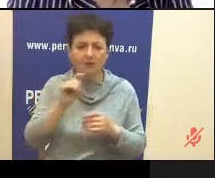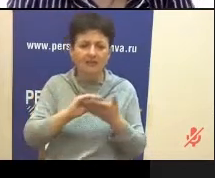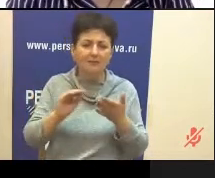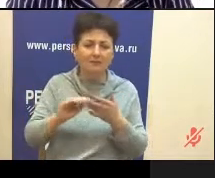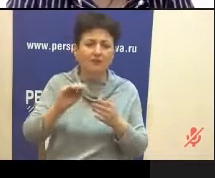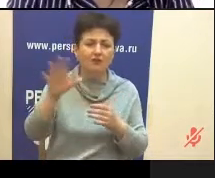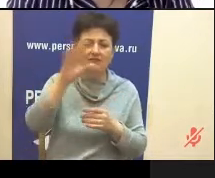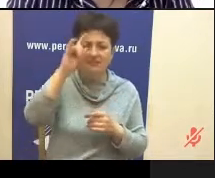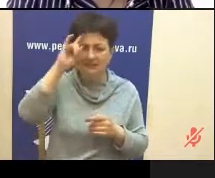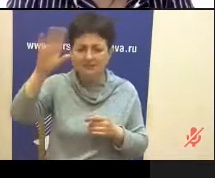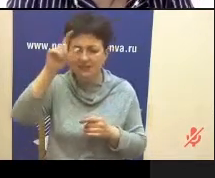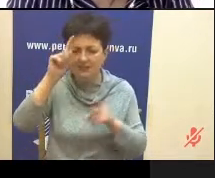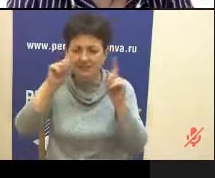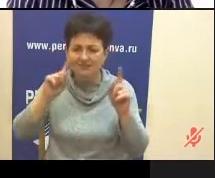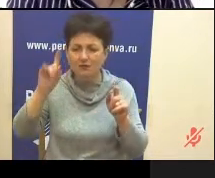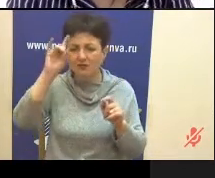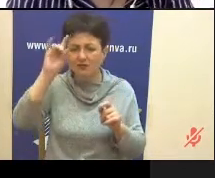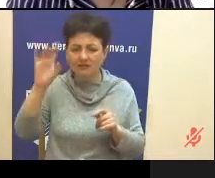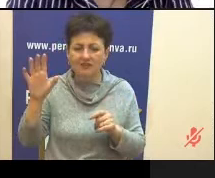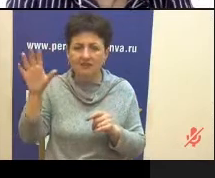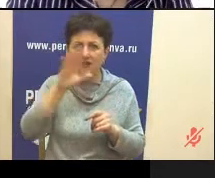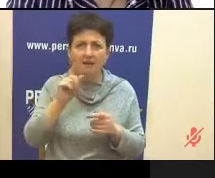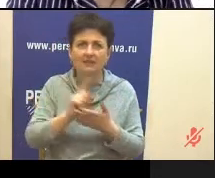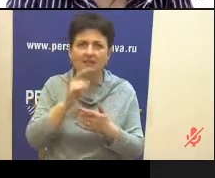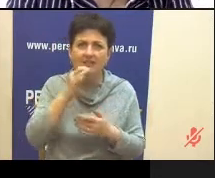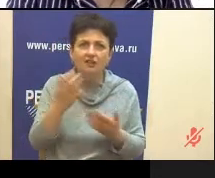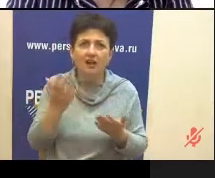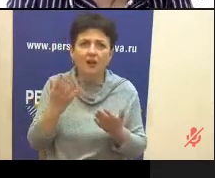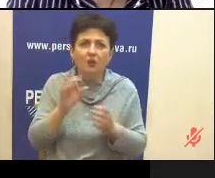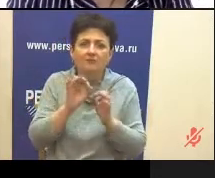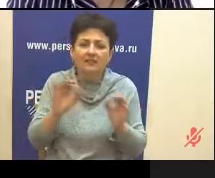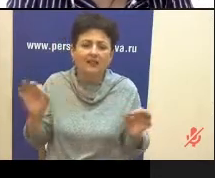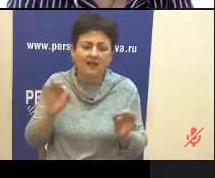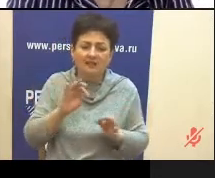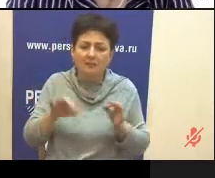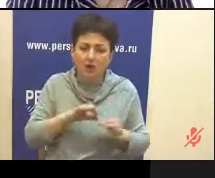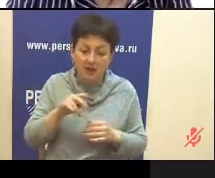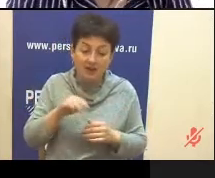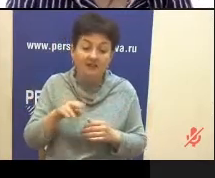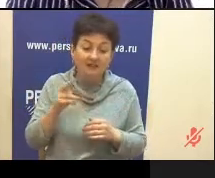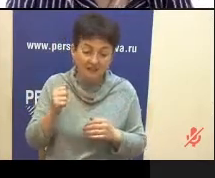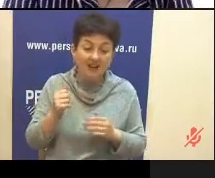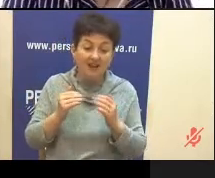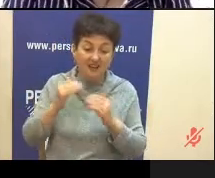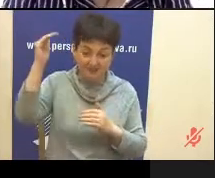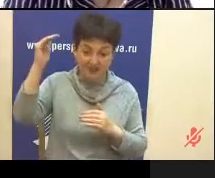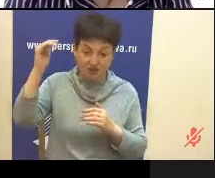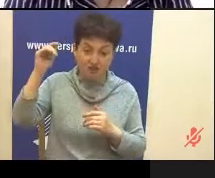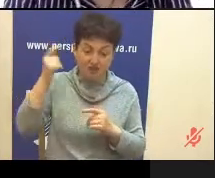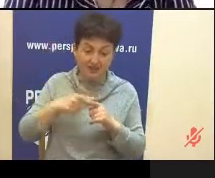все знаменитости и звезды региона обязательно сказали, какой классный проект. Да, это, конечно,